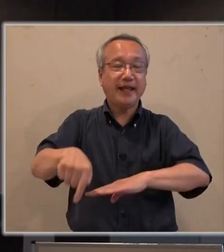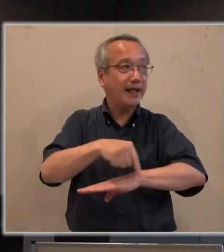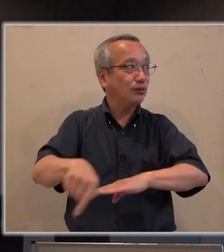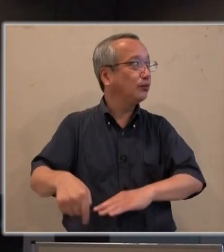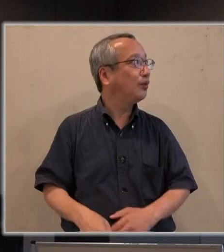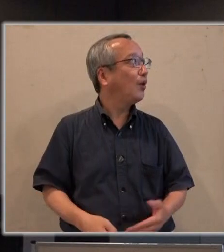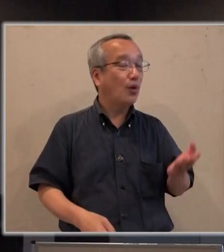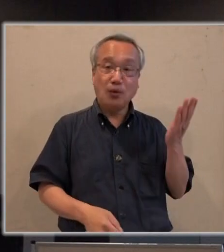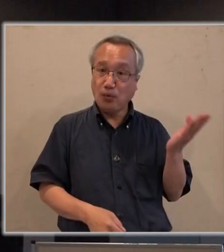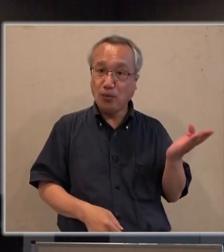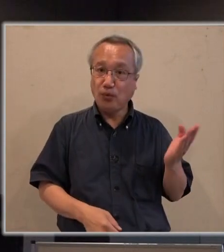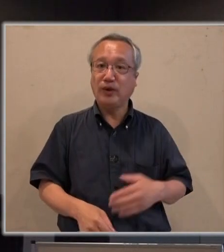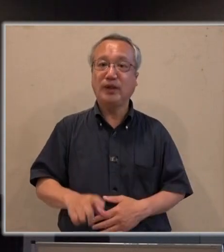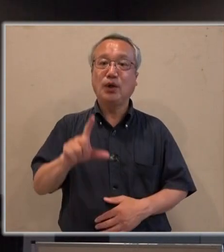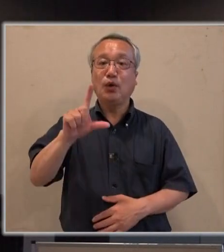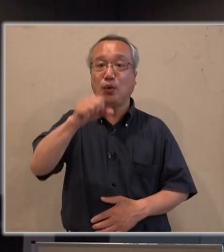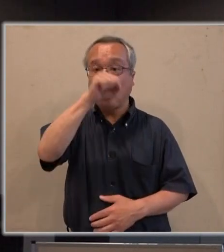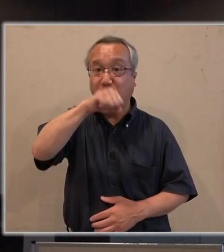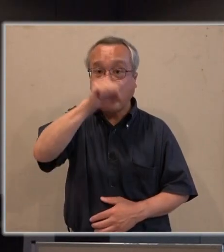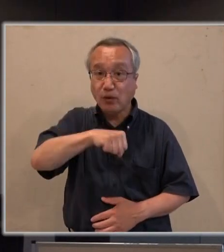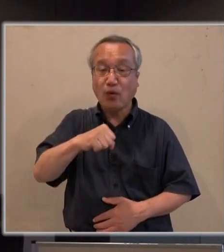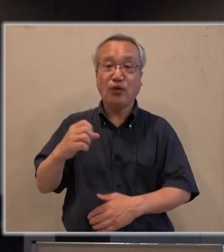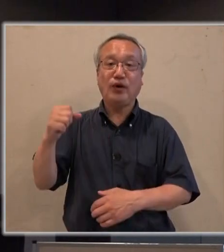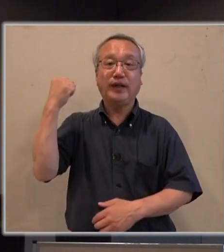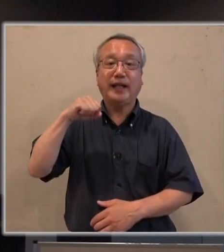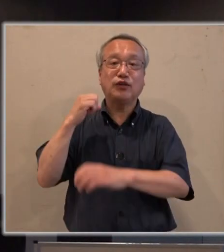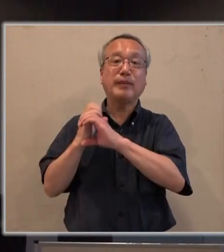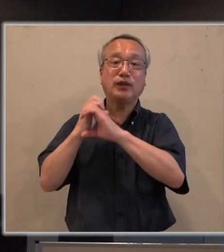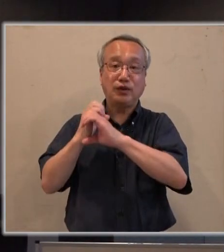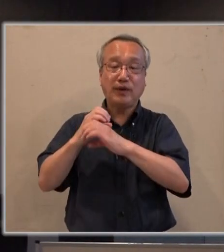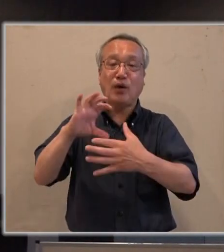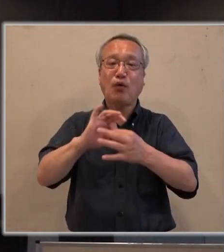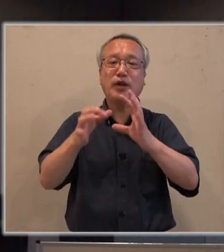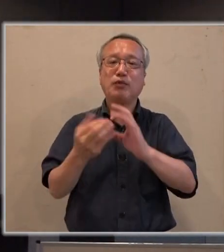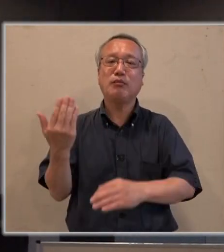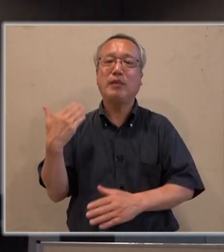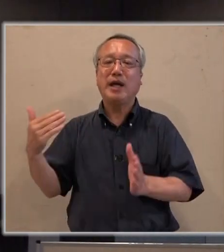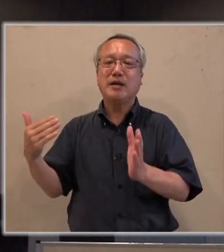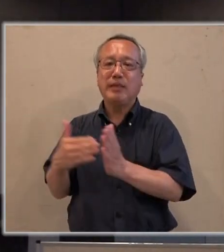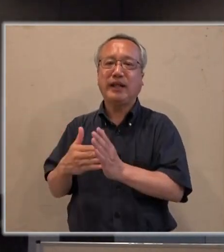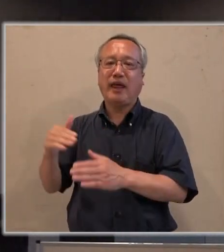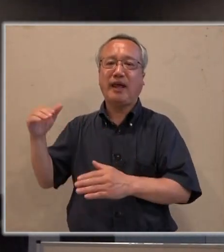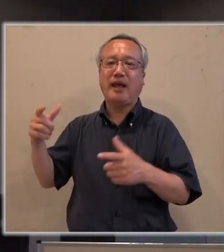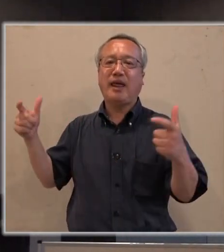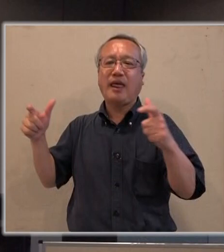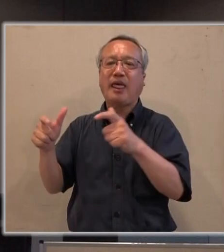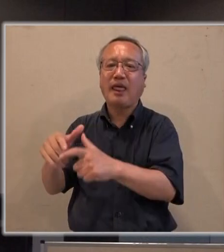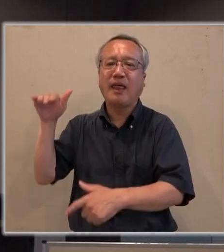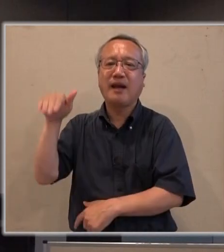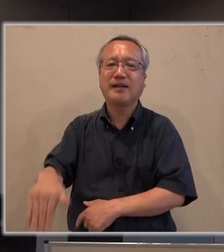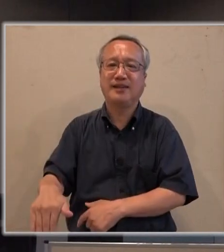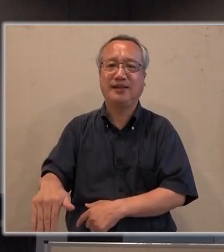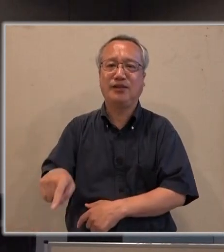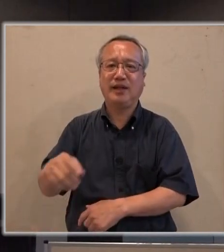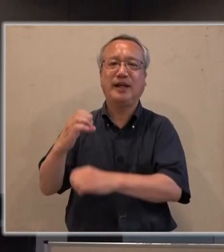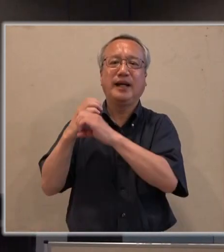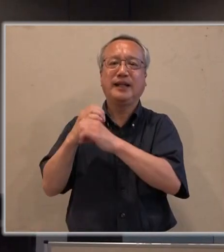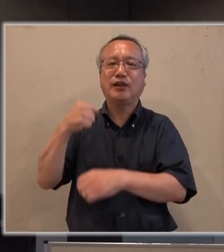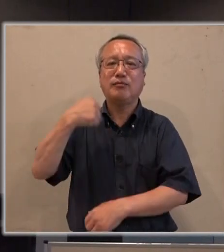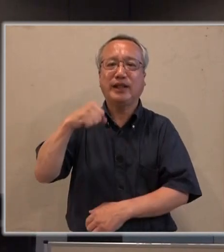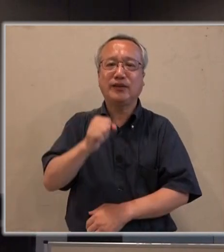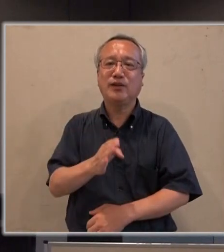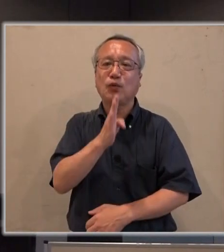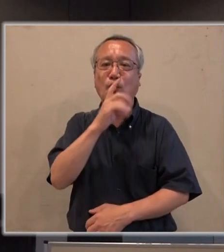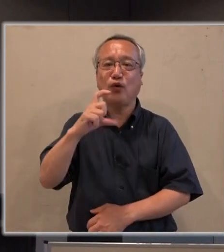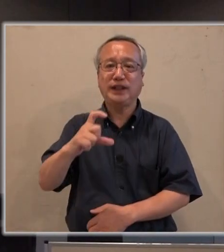み実は上野の夏祭りというものはオリンピック前まで非常に衰退してしまっていました。これが夏祭り当日の